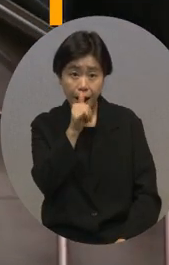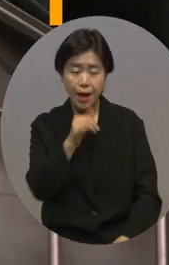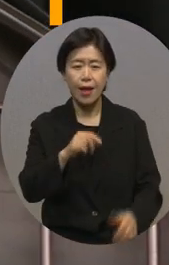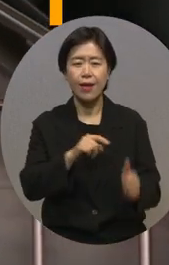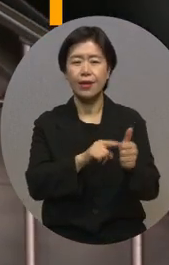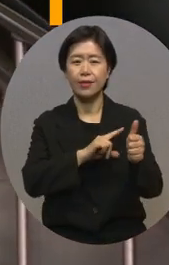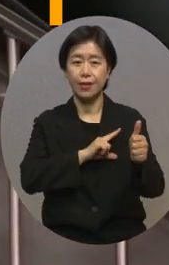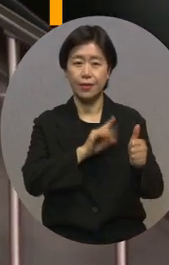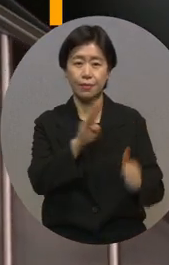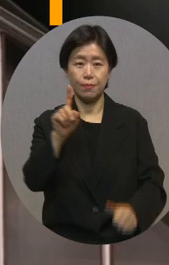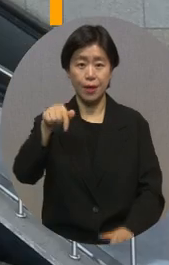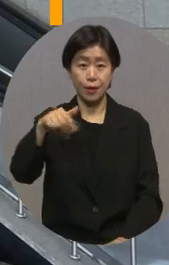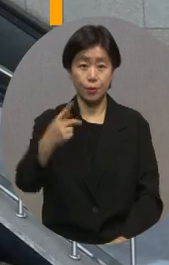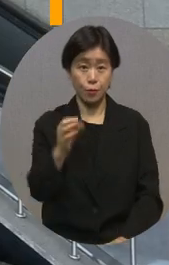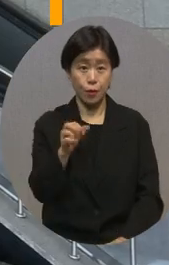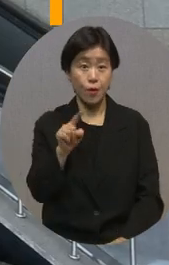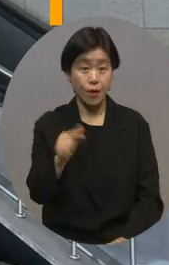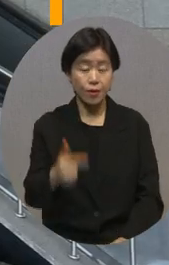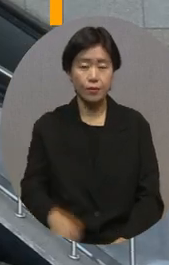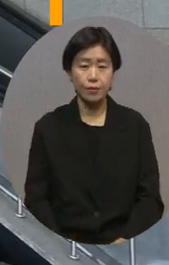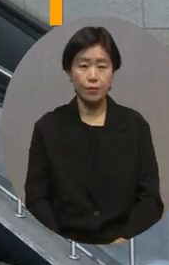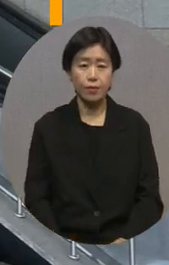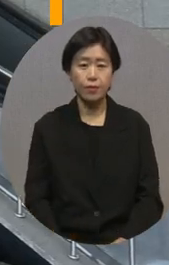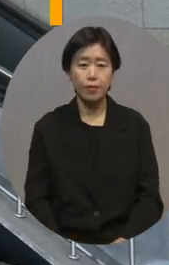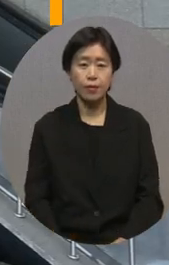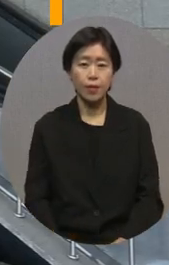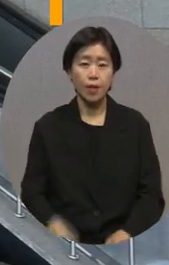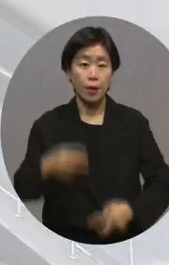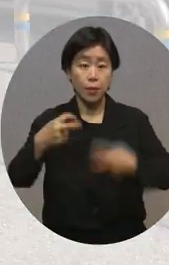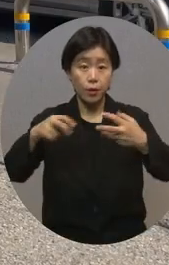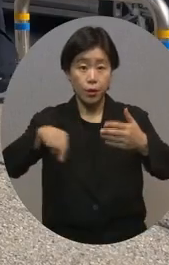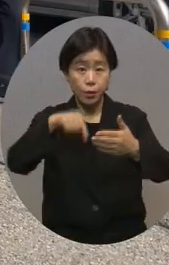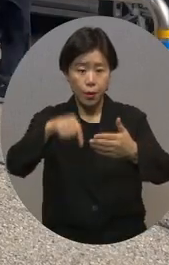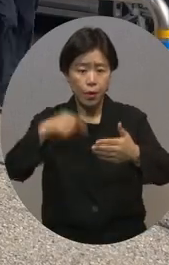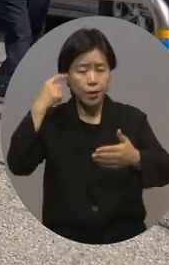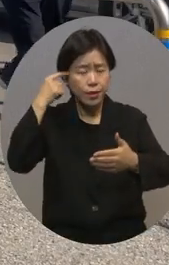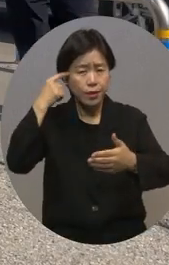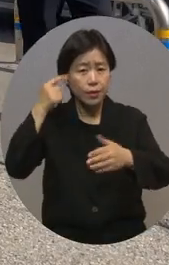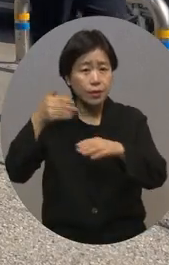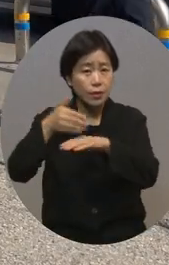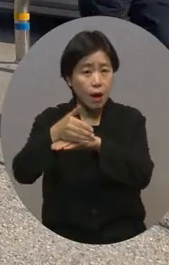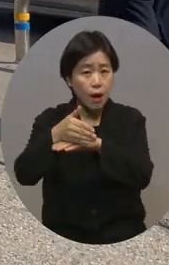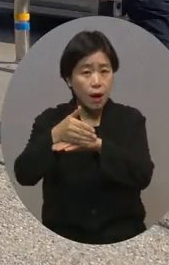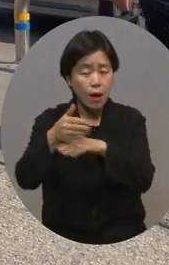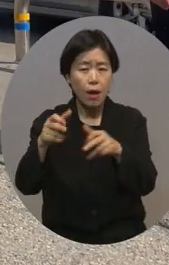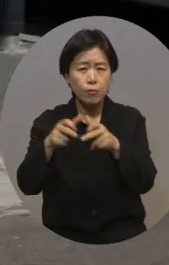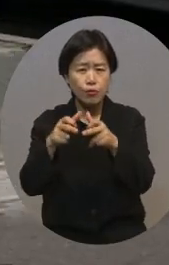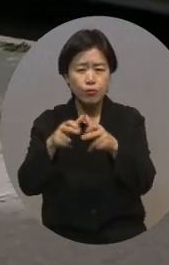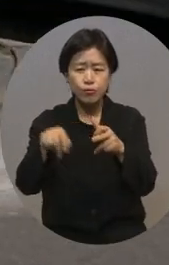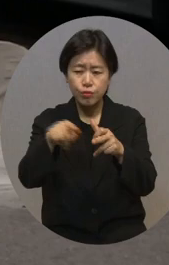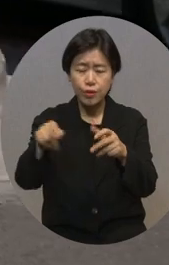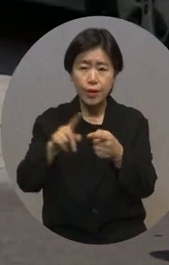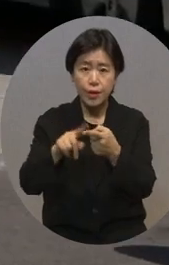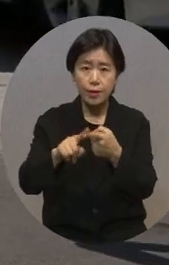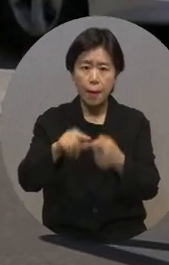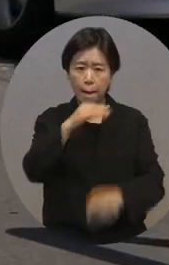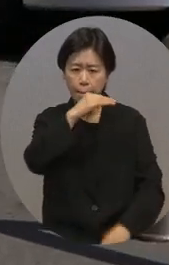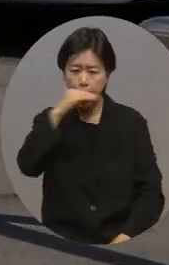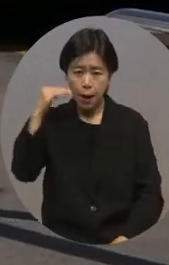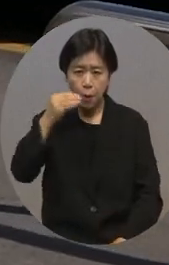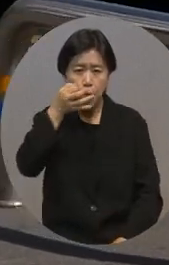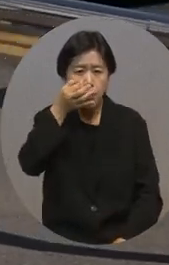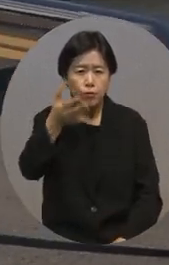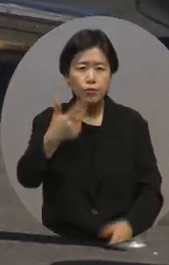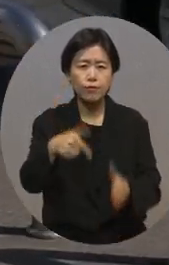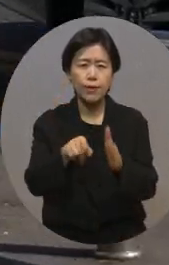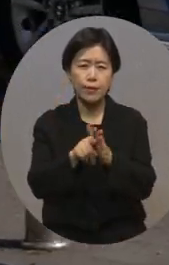씨입니다. 특히 미디어 속 정신장애인 비하보도와 콘텐츠를 바로잡고 있는데요. 사회의 편견과